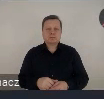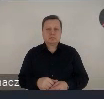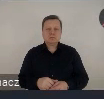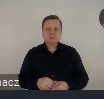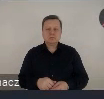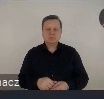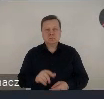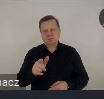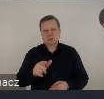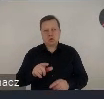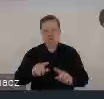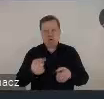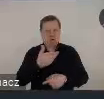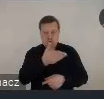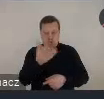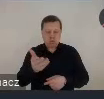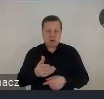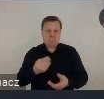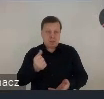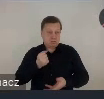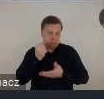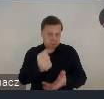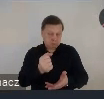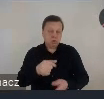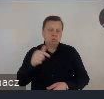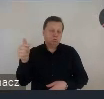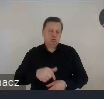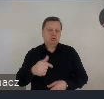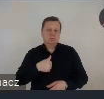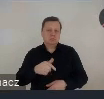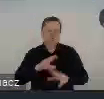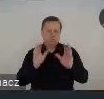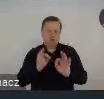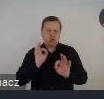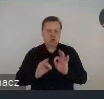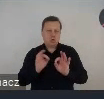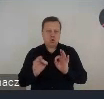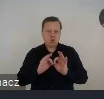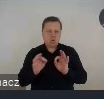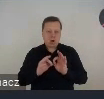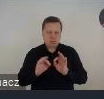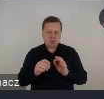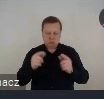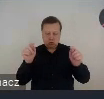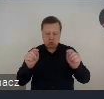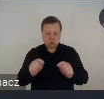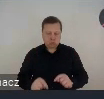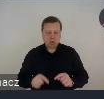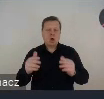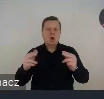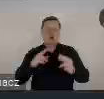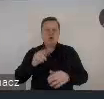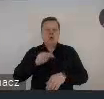jakiemuś podmiotowi, jakiejś organizacji dotacji, musi dokładnie ustalić wszystkie szczegóły i się umówić z tą organizacją,